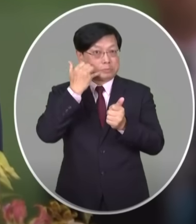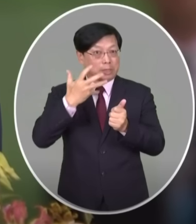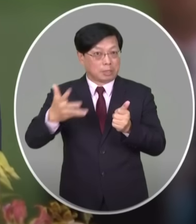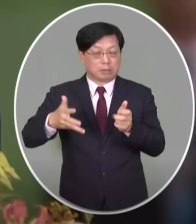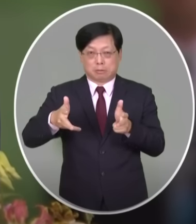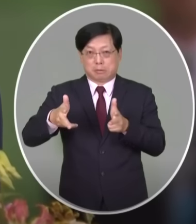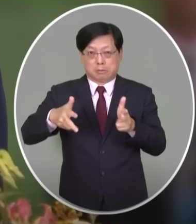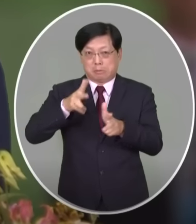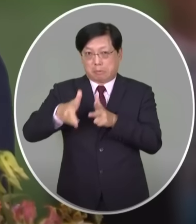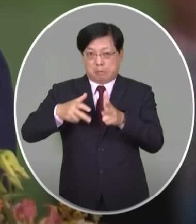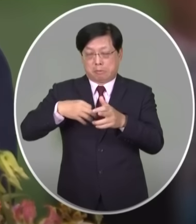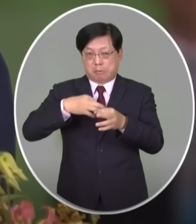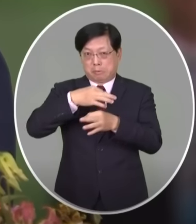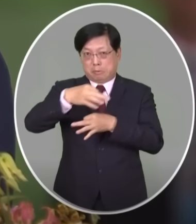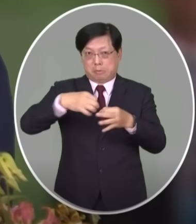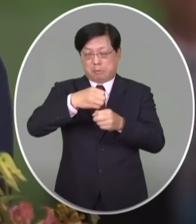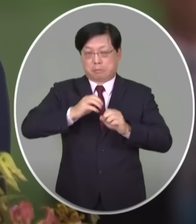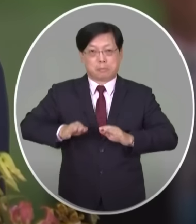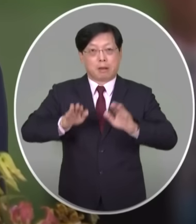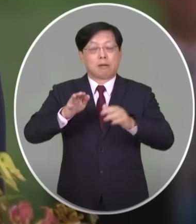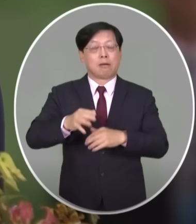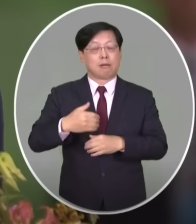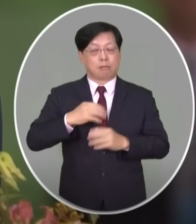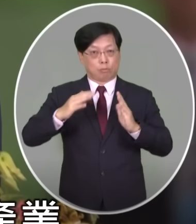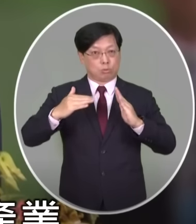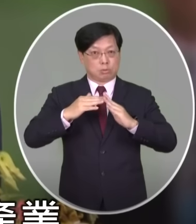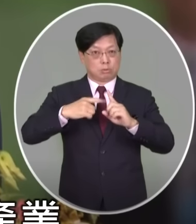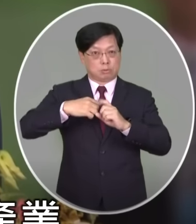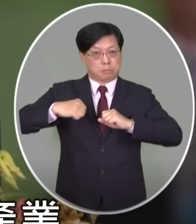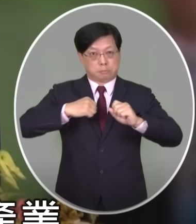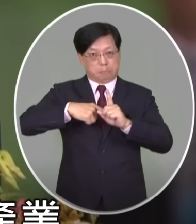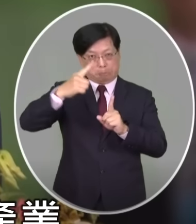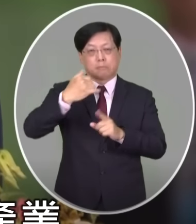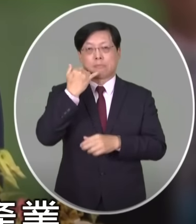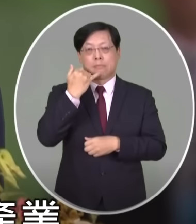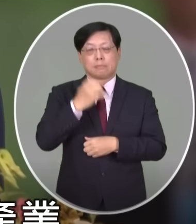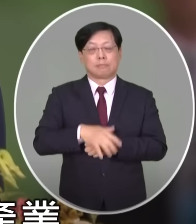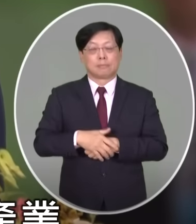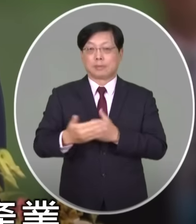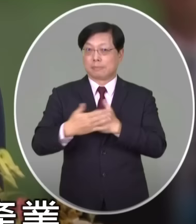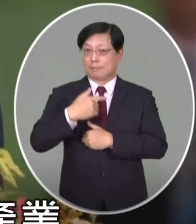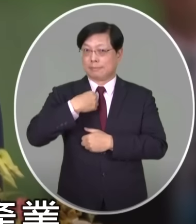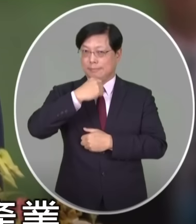展，提升国家竞争力。我们要让台湾的